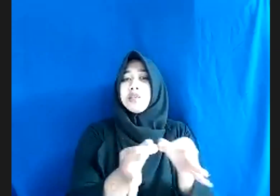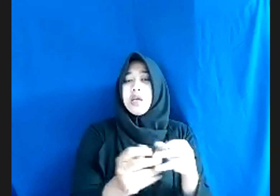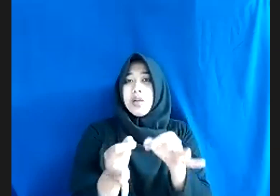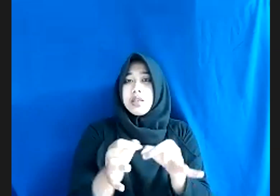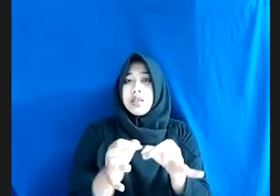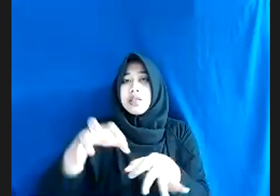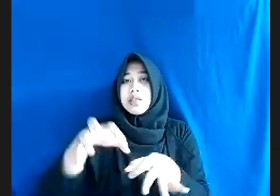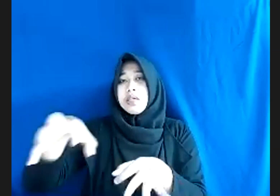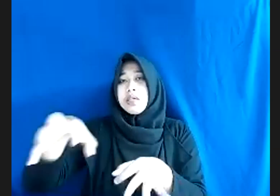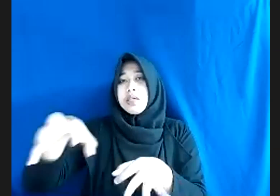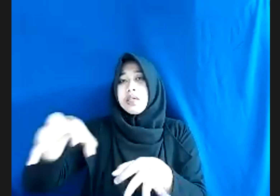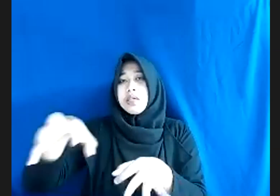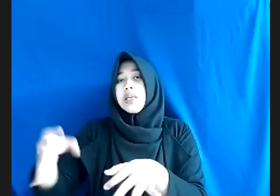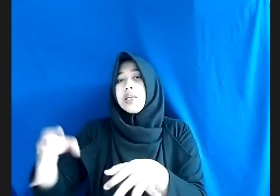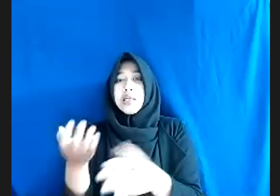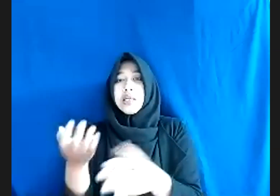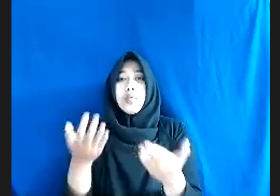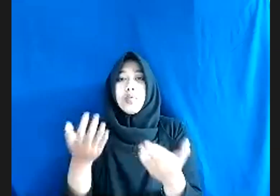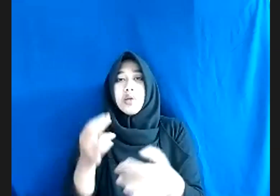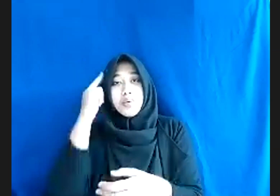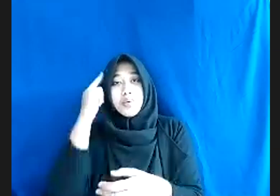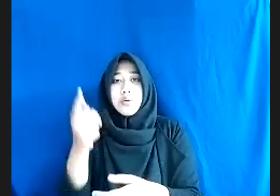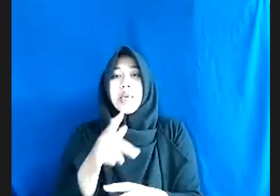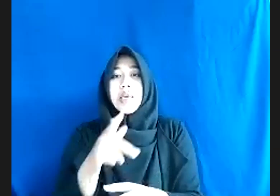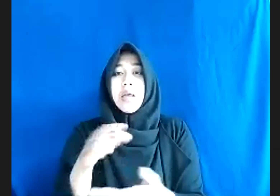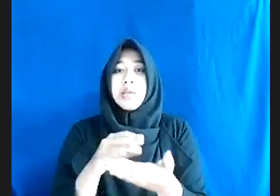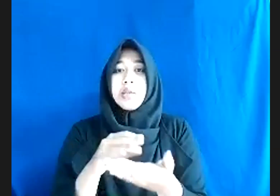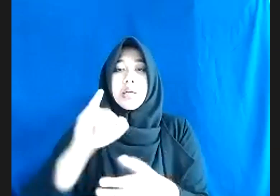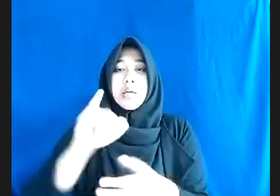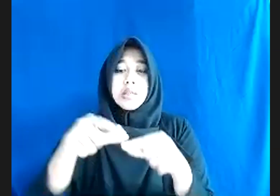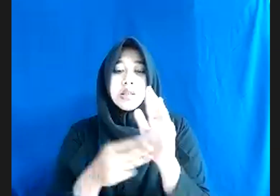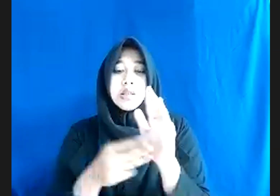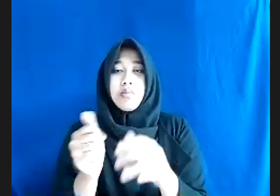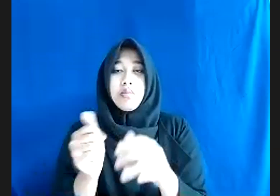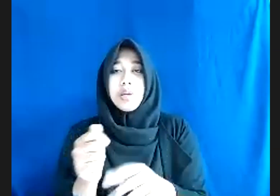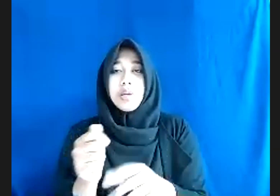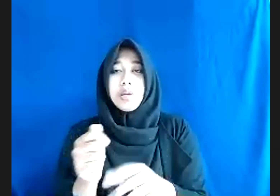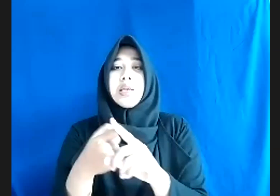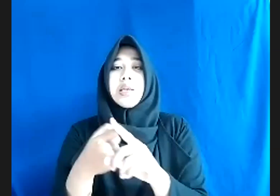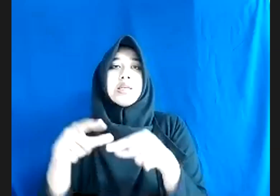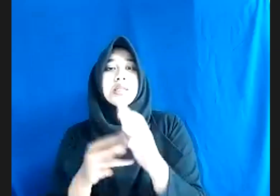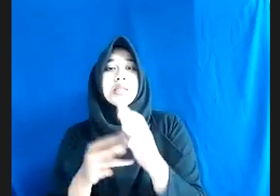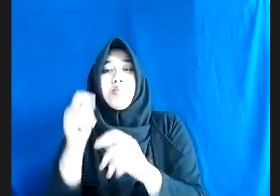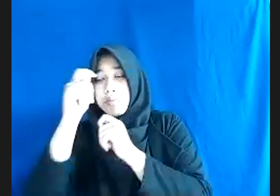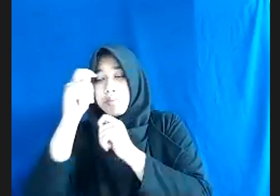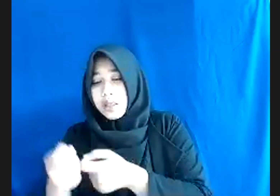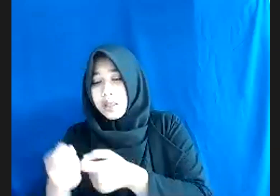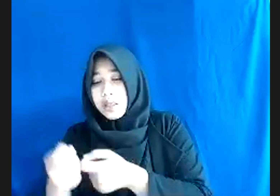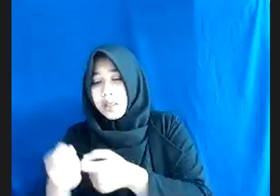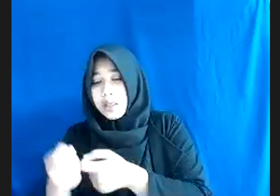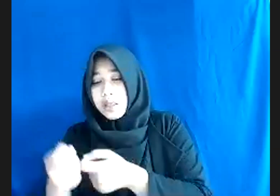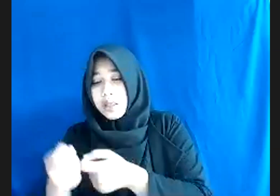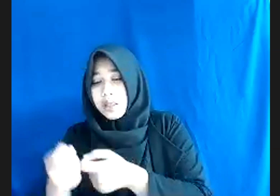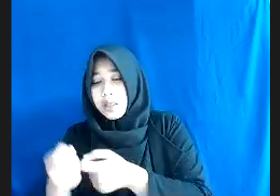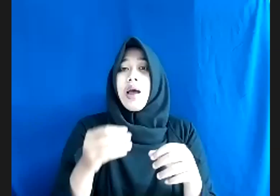belajar jamur ya dari petani jamur. Kita belajar beternak ayam ya dari petani atau peternak ayam. Tidak belajar beternak ayam atau bertani